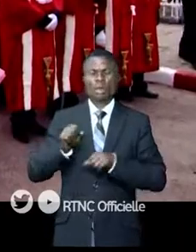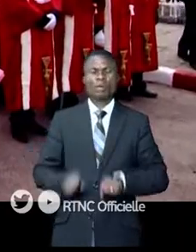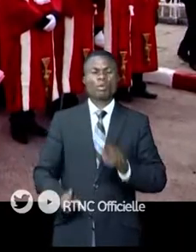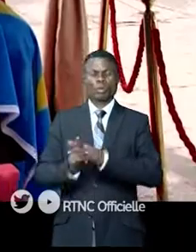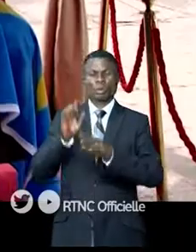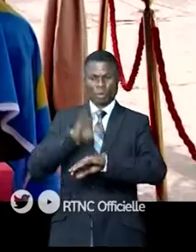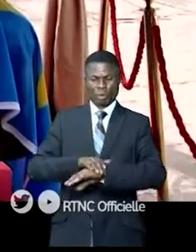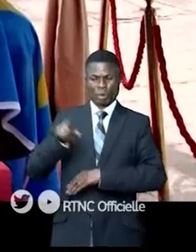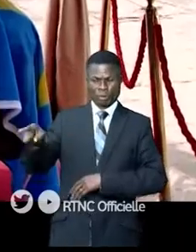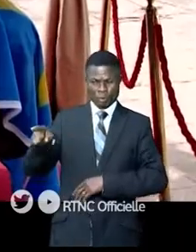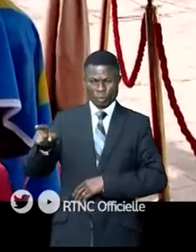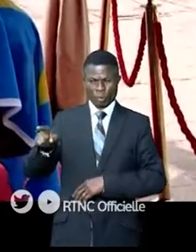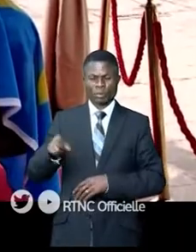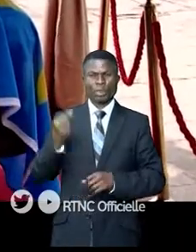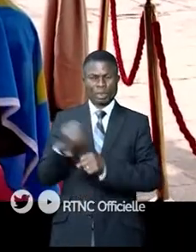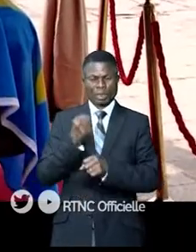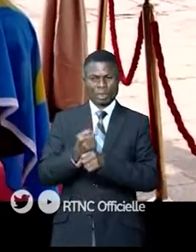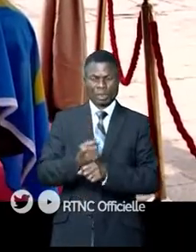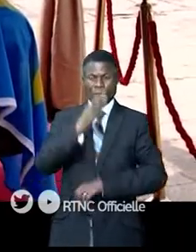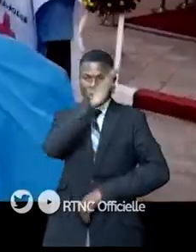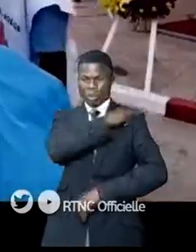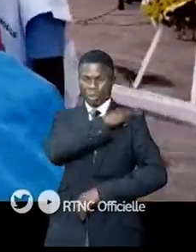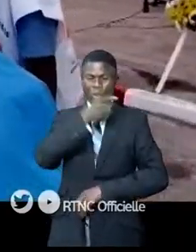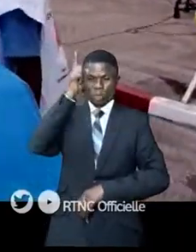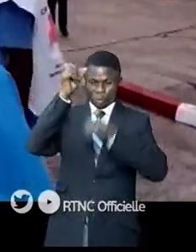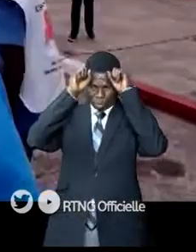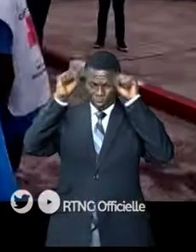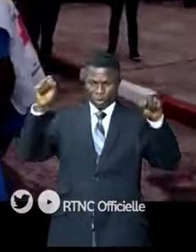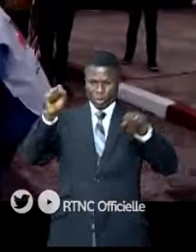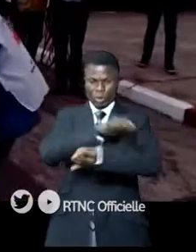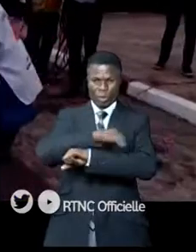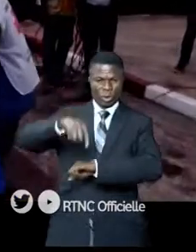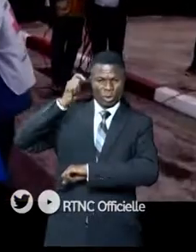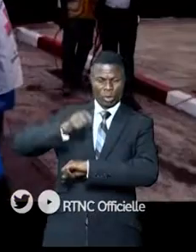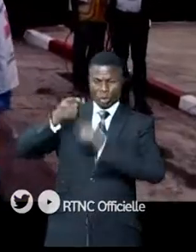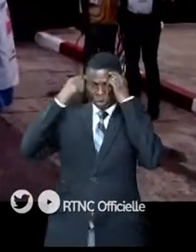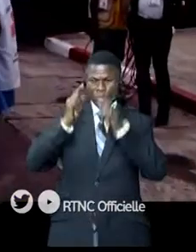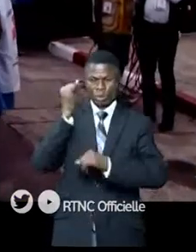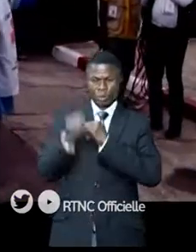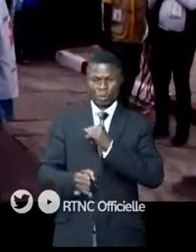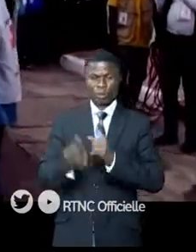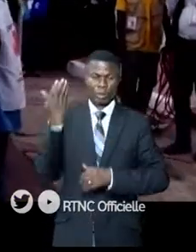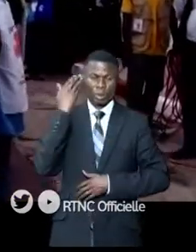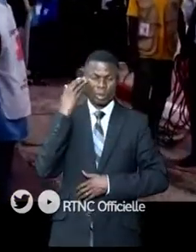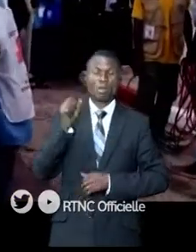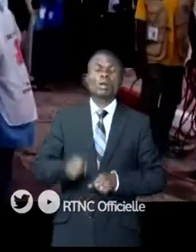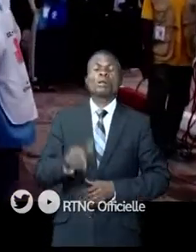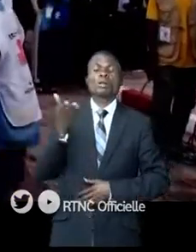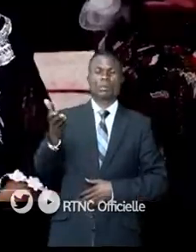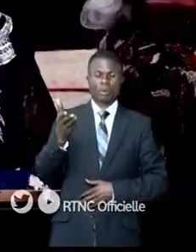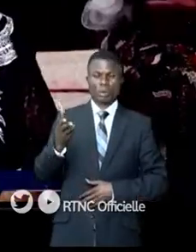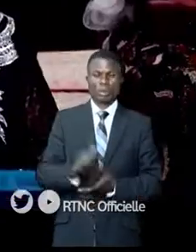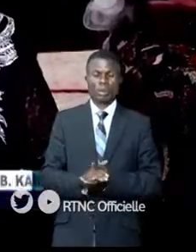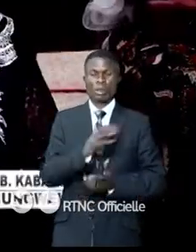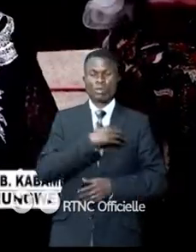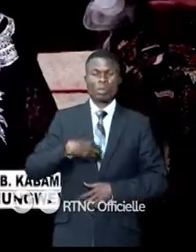le surprend alors qu'il assumait les fonctions de premier président de la Cour de cassation. Feu Dominique Tamboué Kaniki laisse